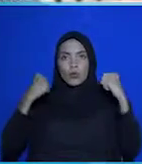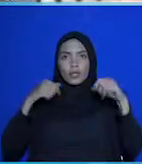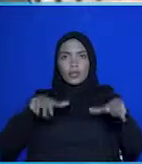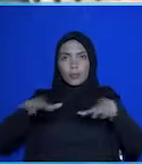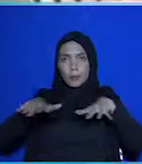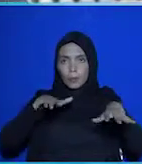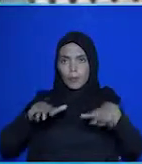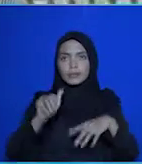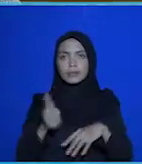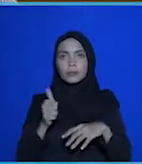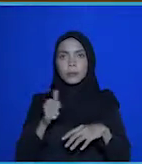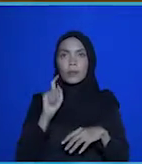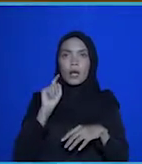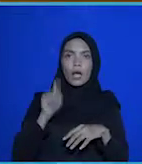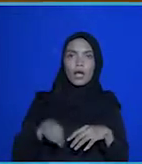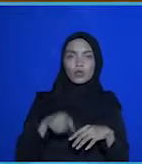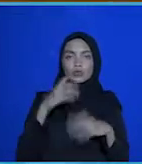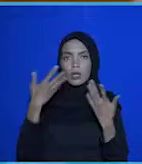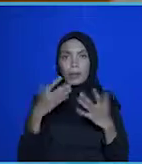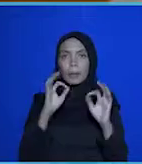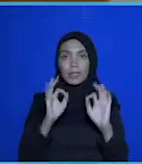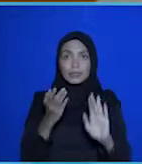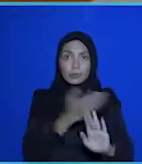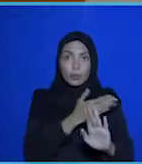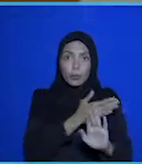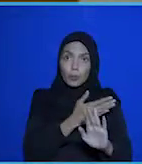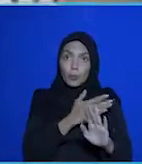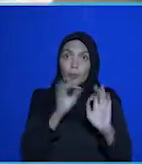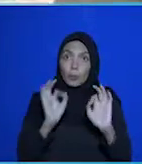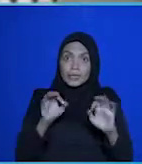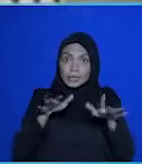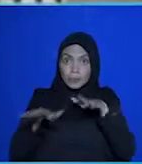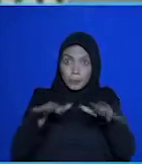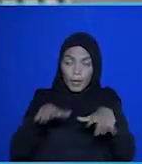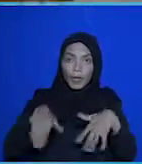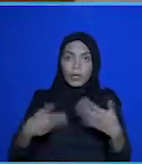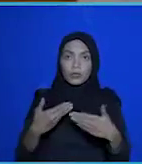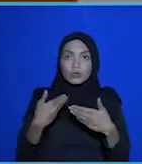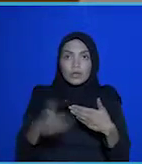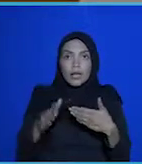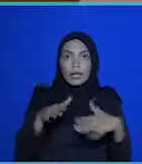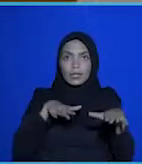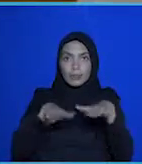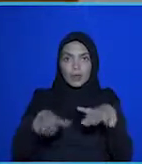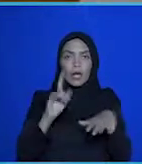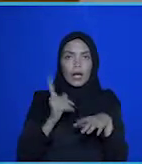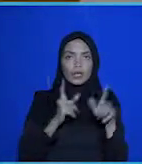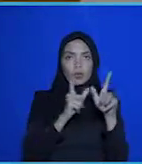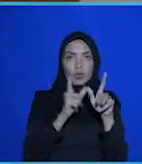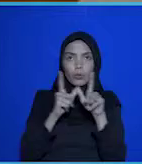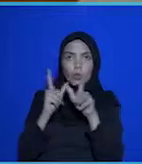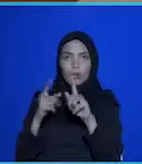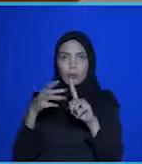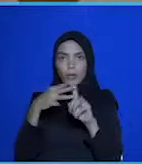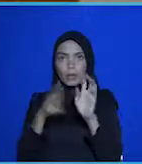gempa. Kita siapkan apa yang harus dilakukan sebelum, saat, dan setelah gempa. Panduannya ada